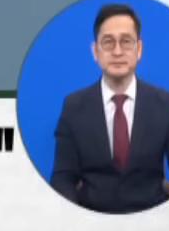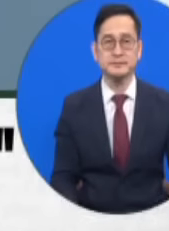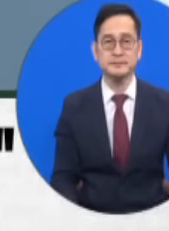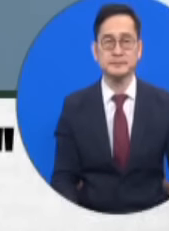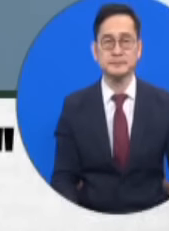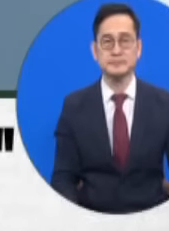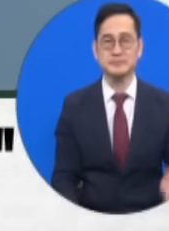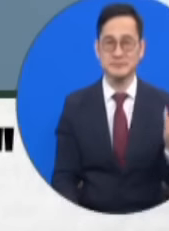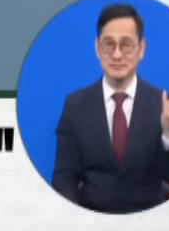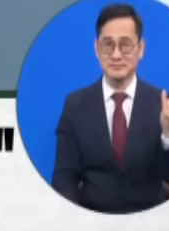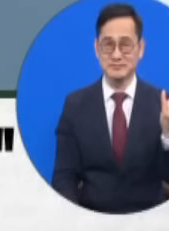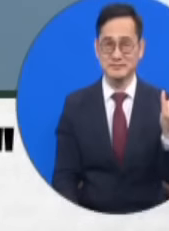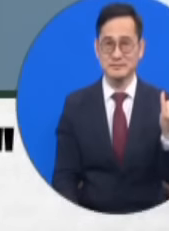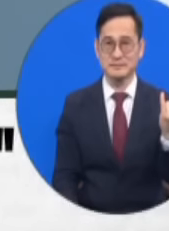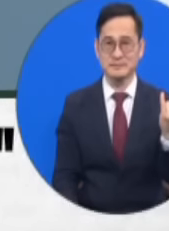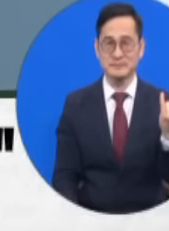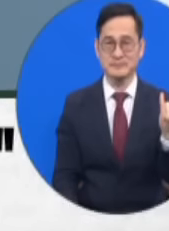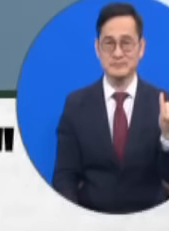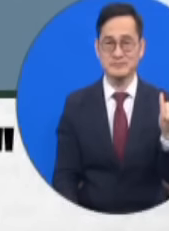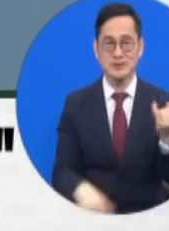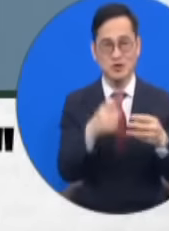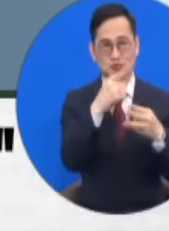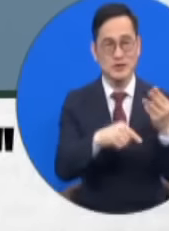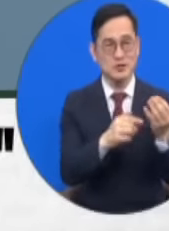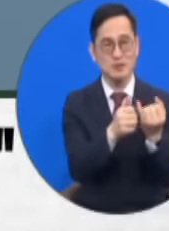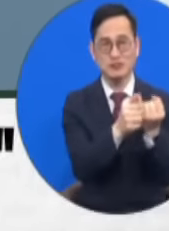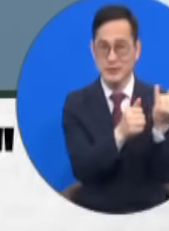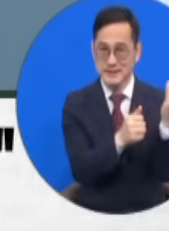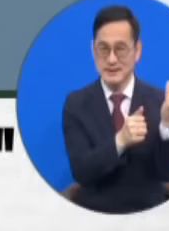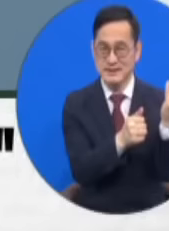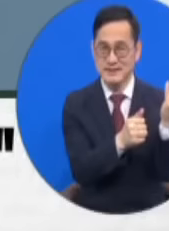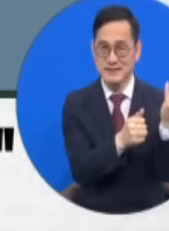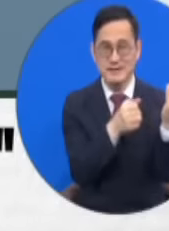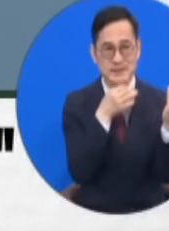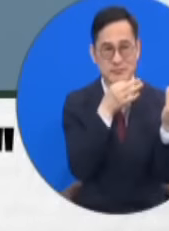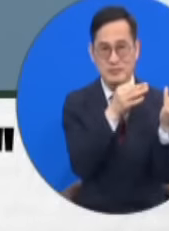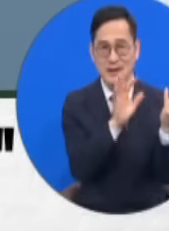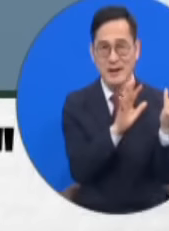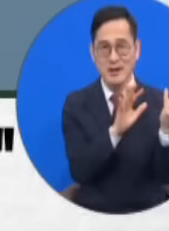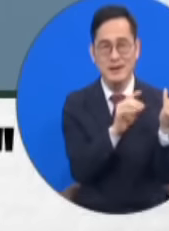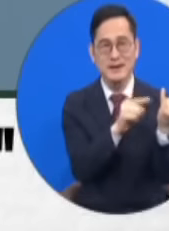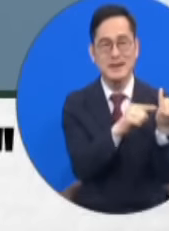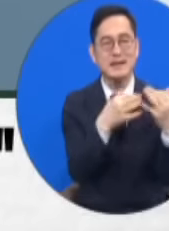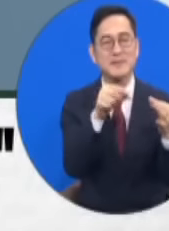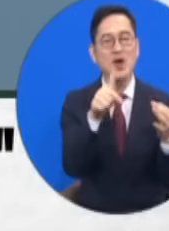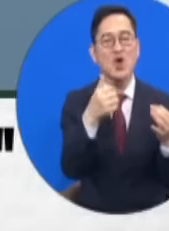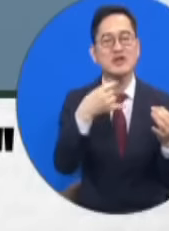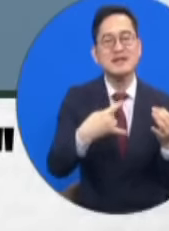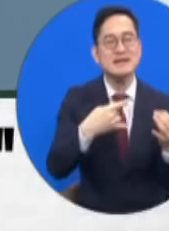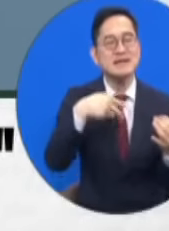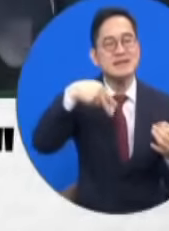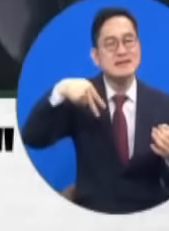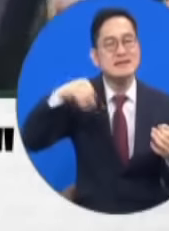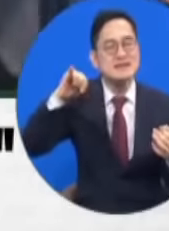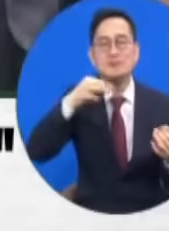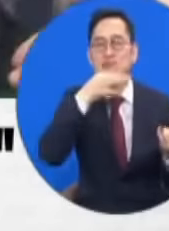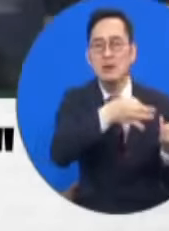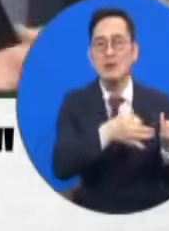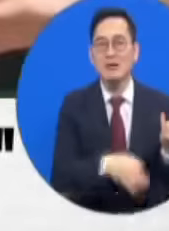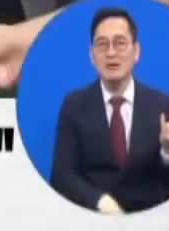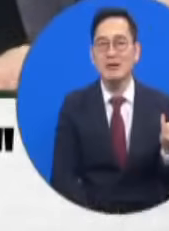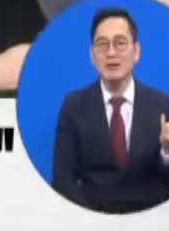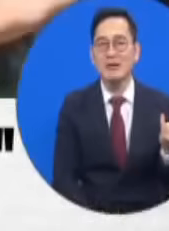김건희 씨라고 호칭을 했잖아요. 저 얘기는 다른 말로 하면은 대통령 부인으로 인정하지 않겠다는 공개적인 선언이잖아요. 저건